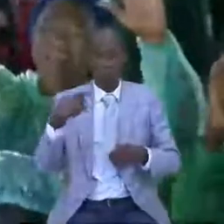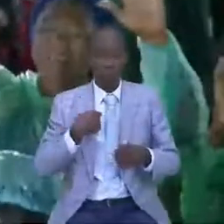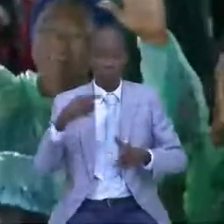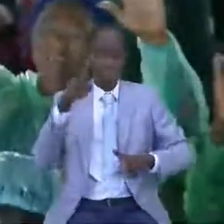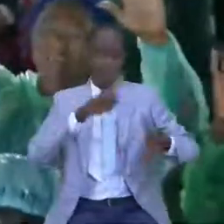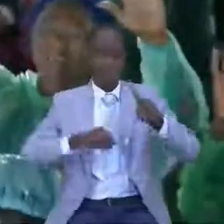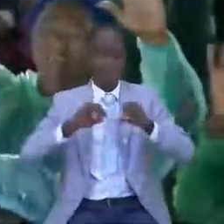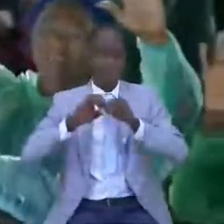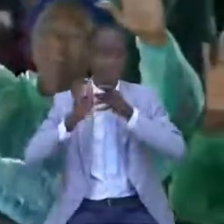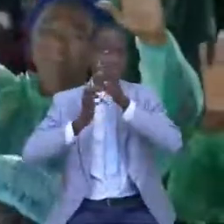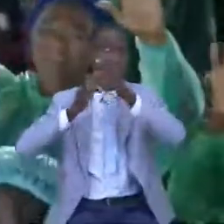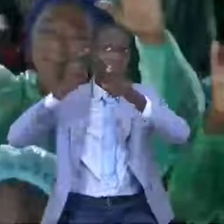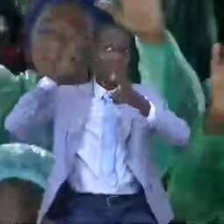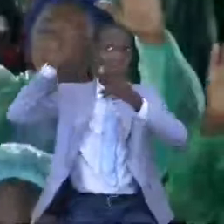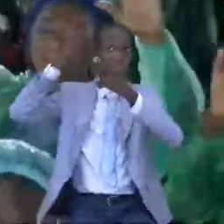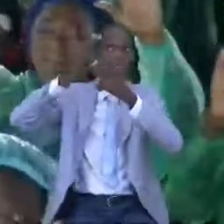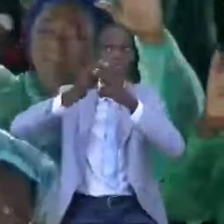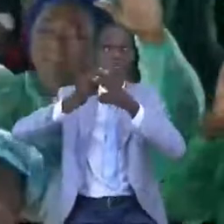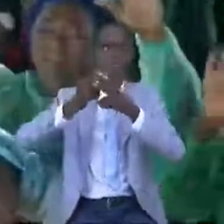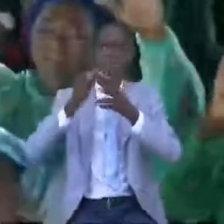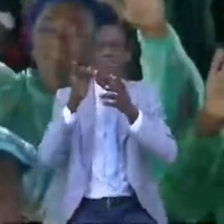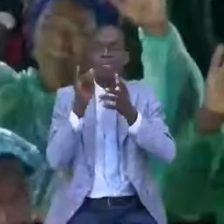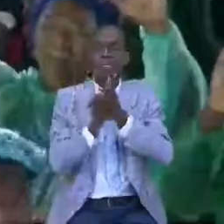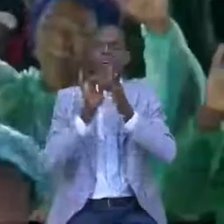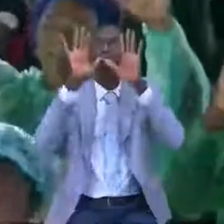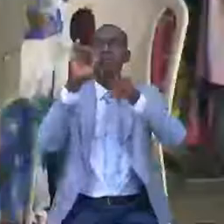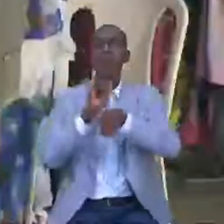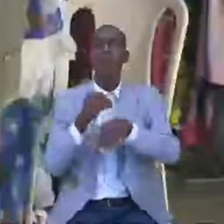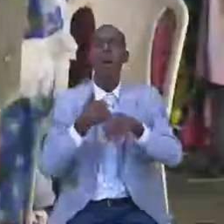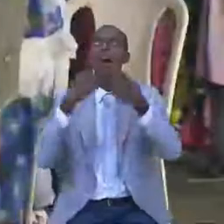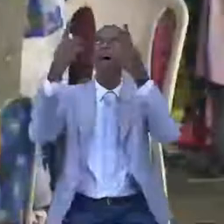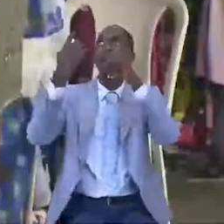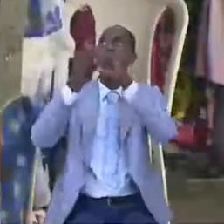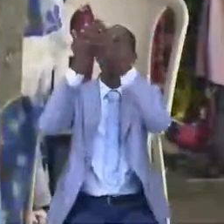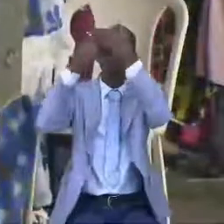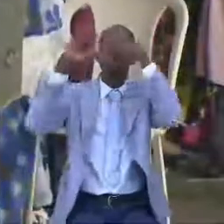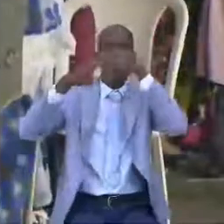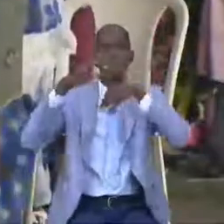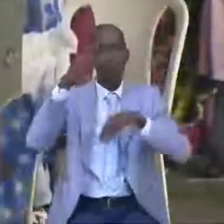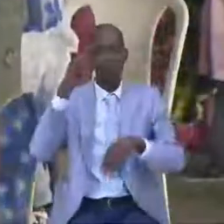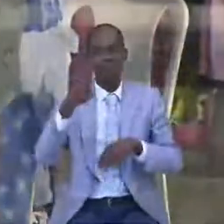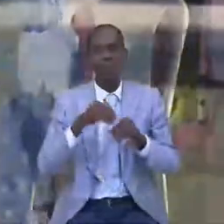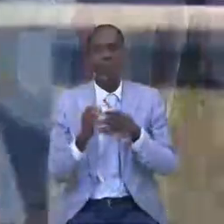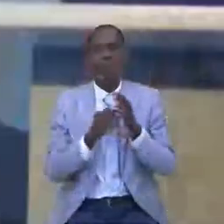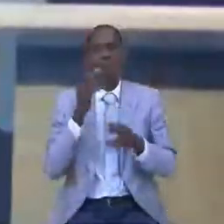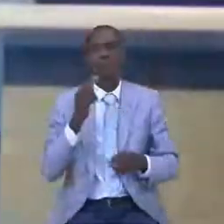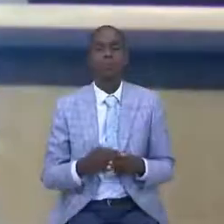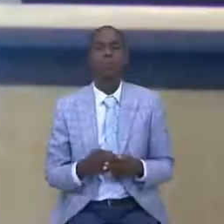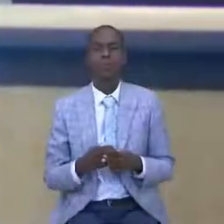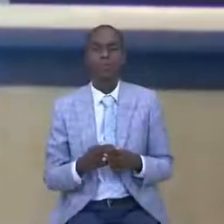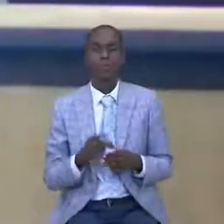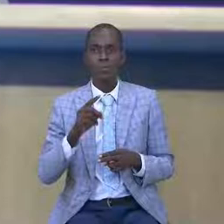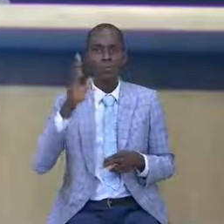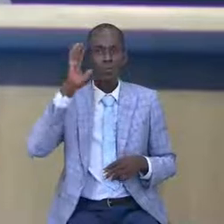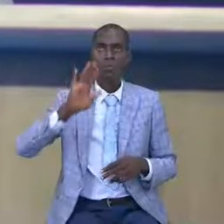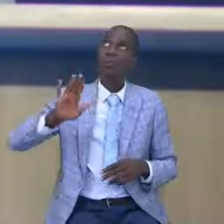Où est la personne là-bas? Lorsque tu auras entendu le dernier Amen, le miracle là viendra du ciel